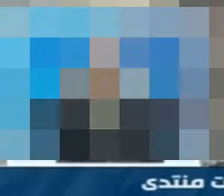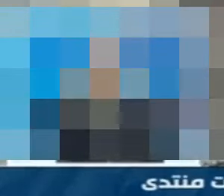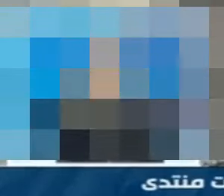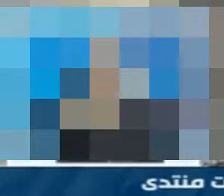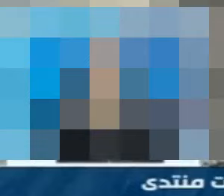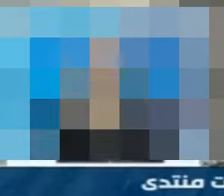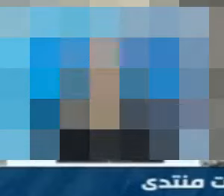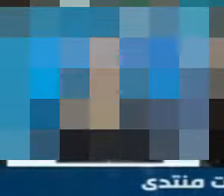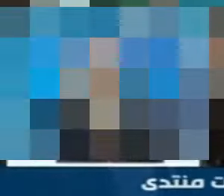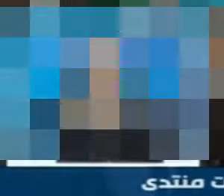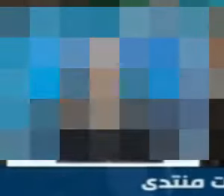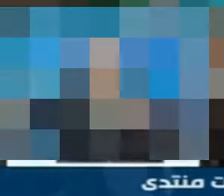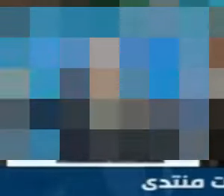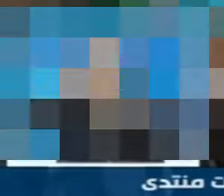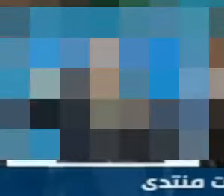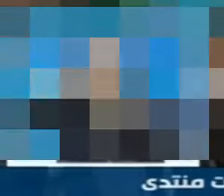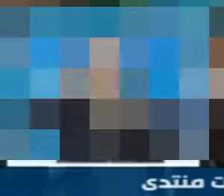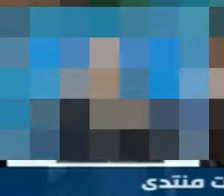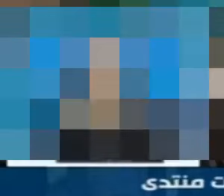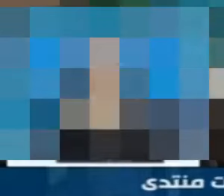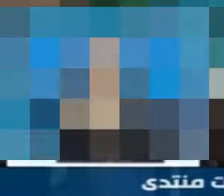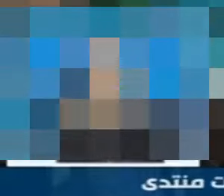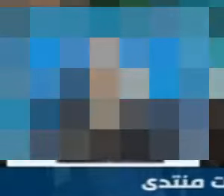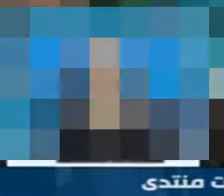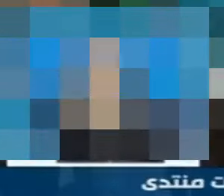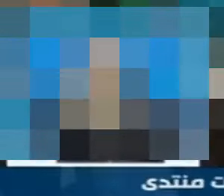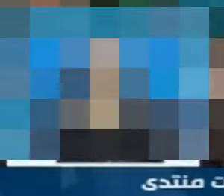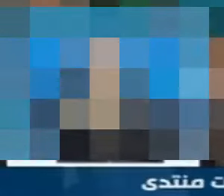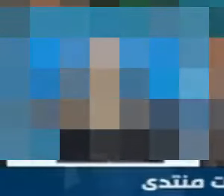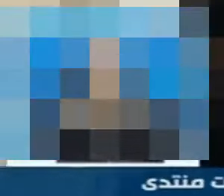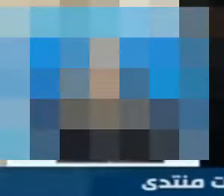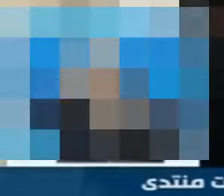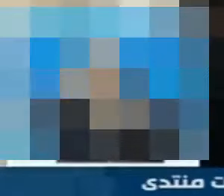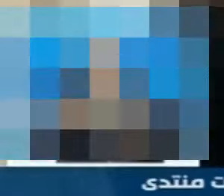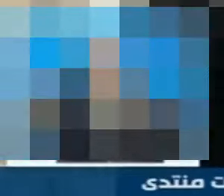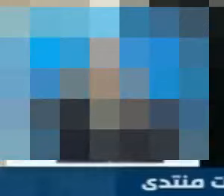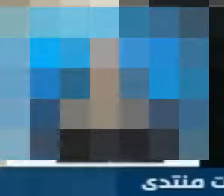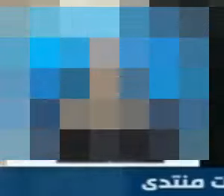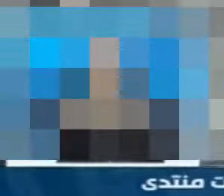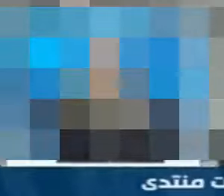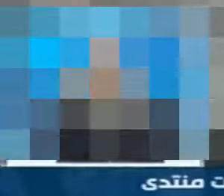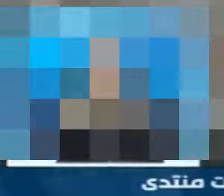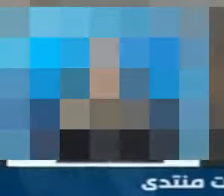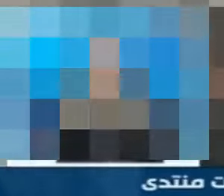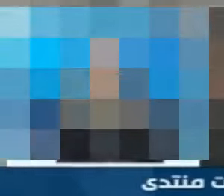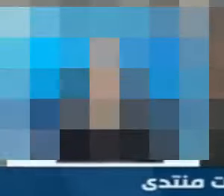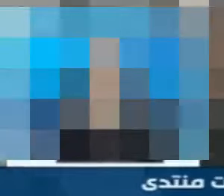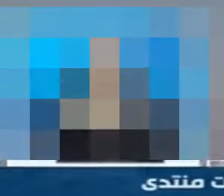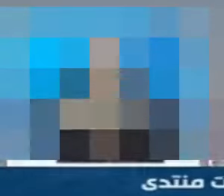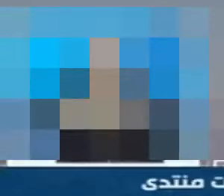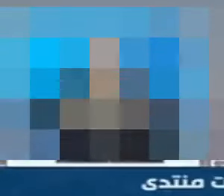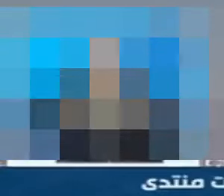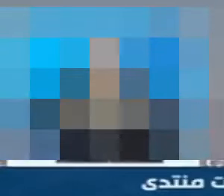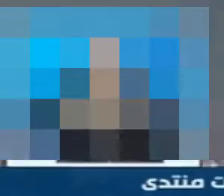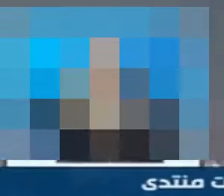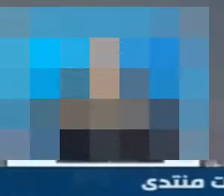العدوان الإسرائيلي تفرض نفسها وبقوة على أي تجمع إقليمي أو دولي، سياسي كان